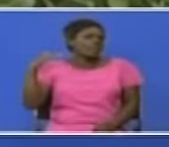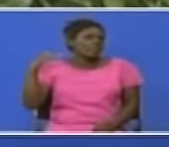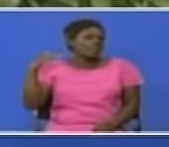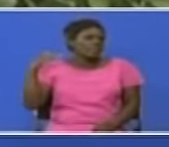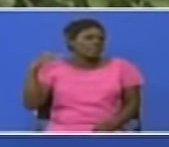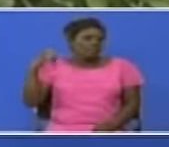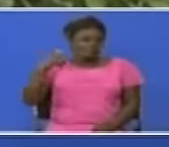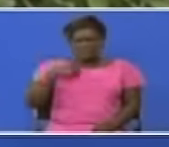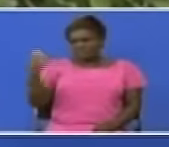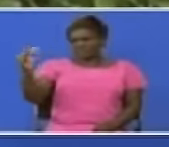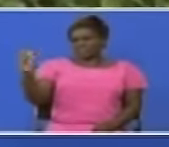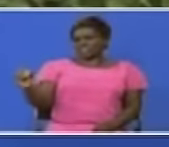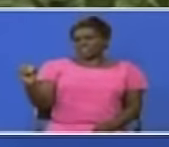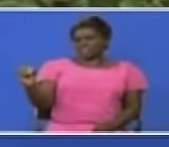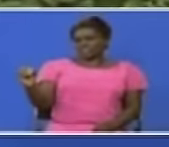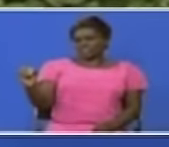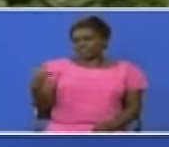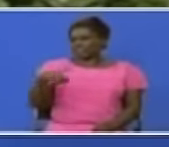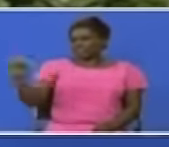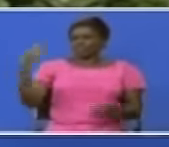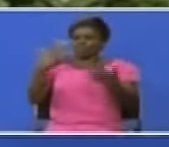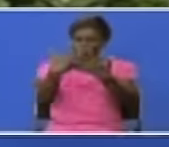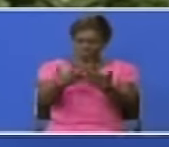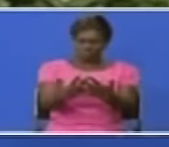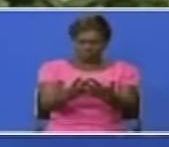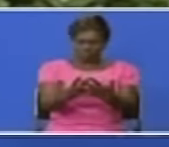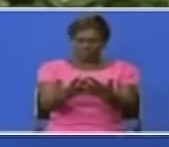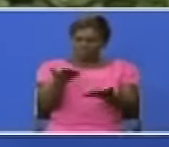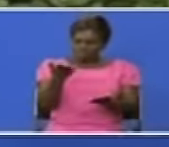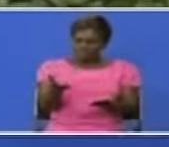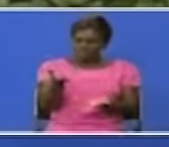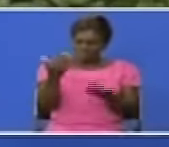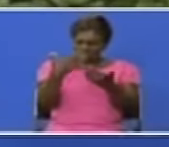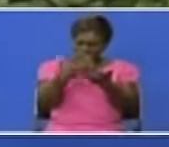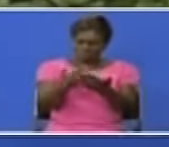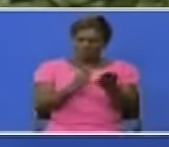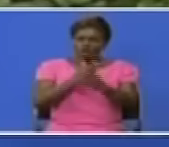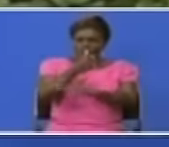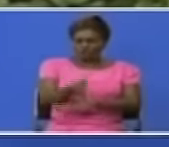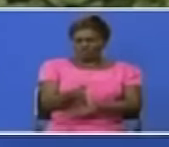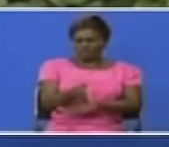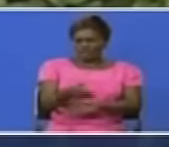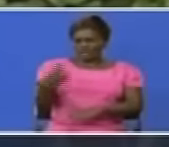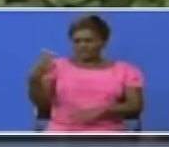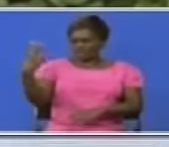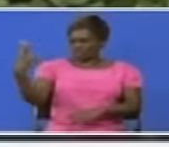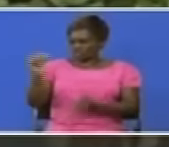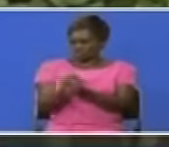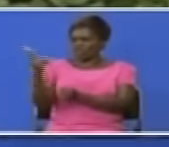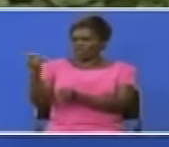found guilty and sentenced to suffer death. I have been in the death row for more than 12